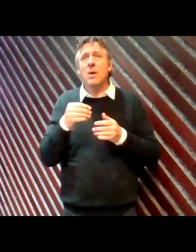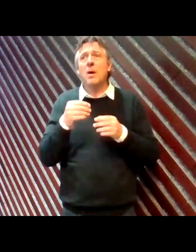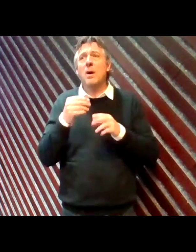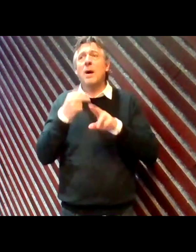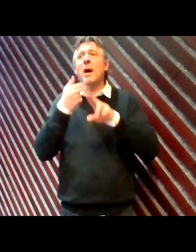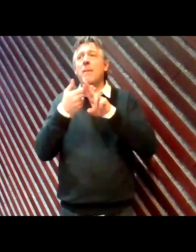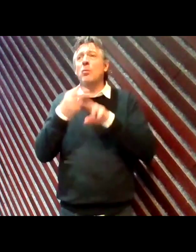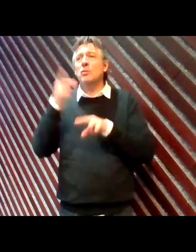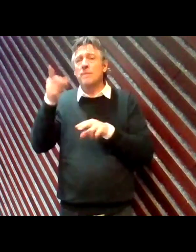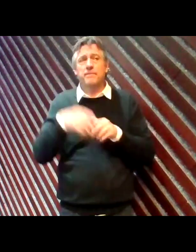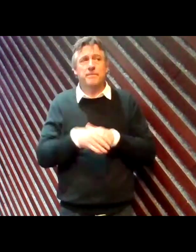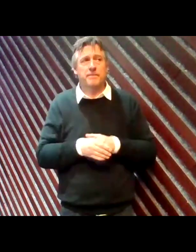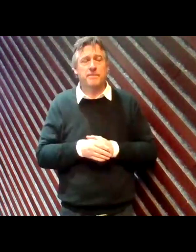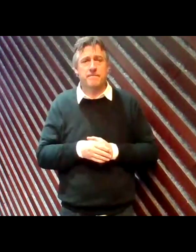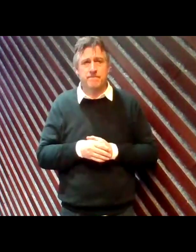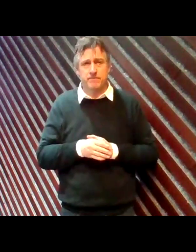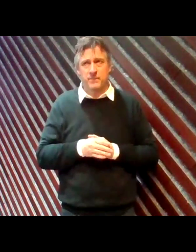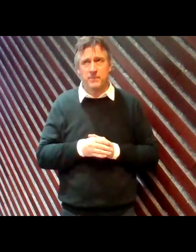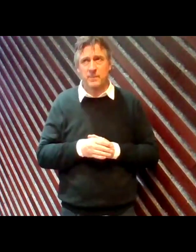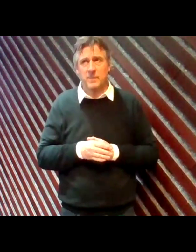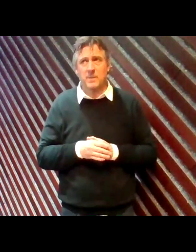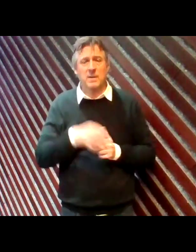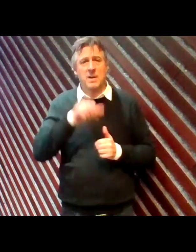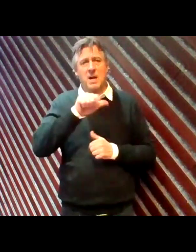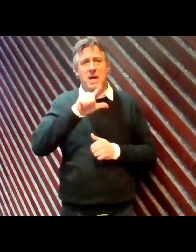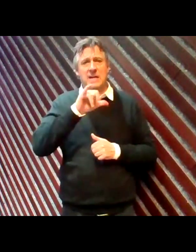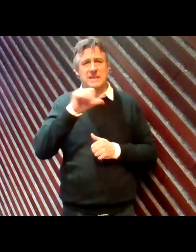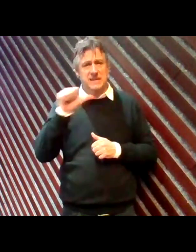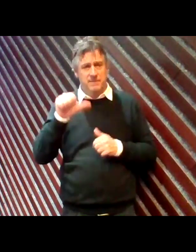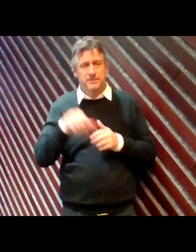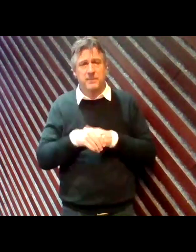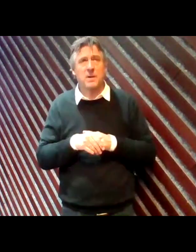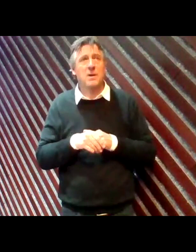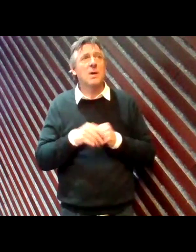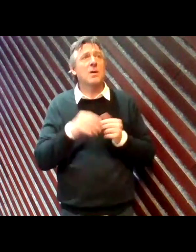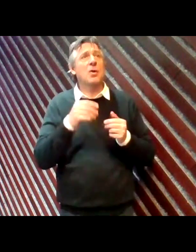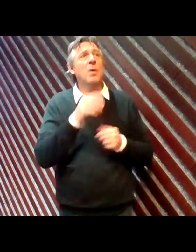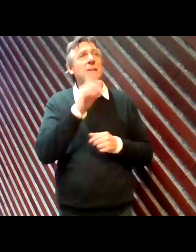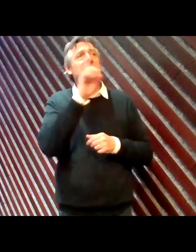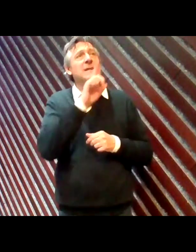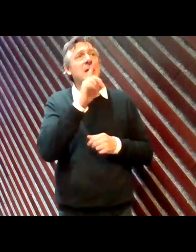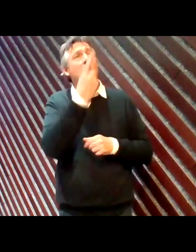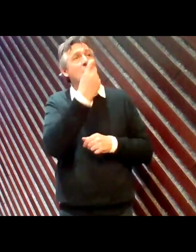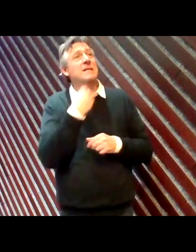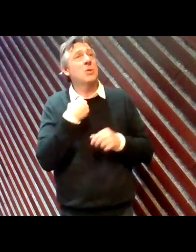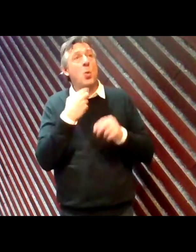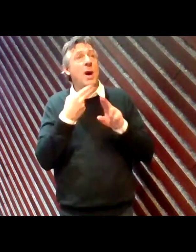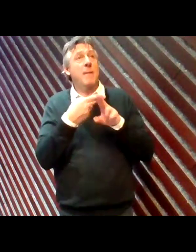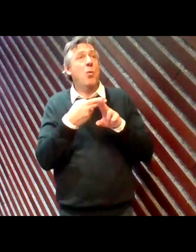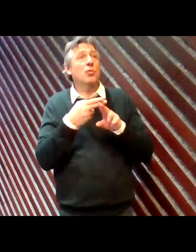réponse à Tita en tout cas je voulais dire qu n pas de non-réponse vous avez bien entendu la question